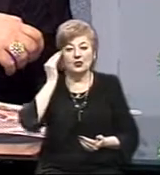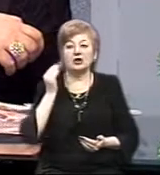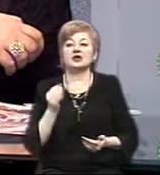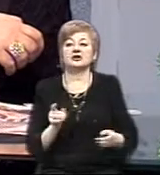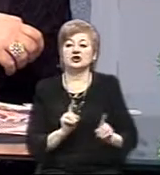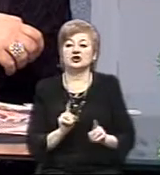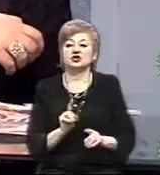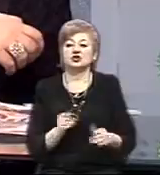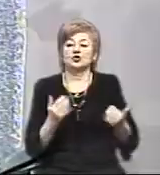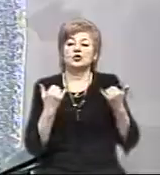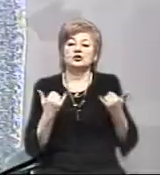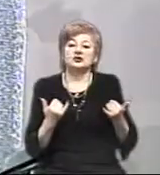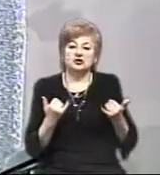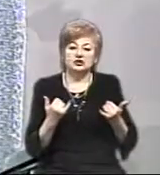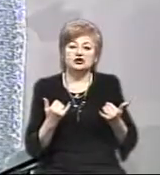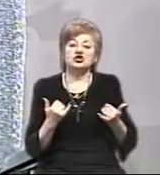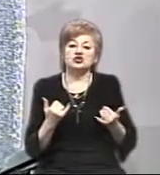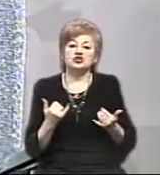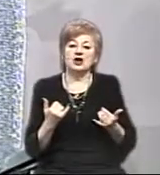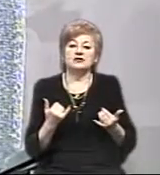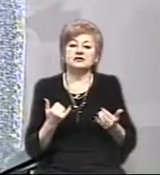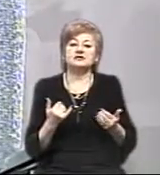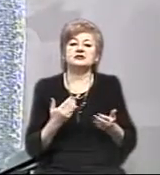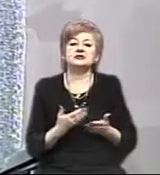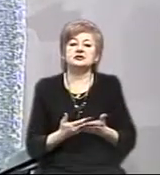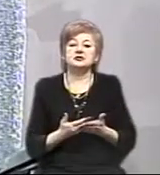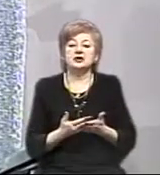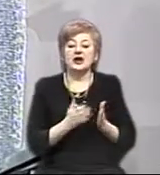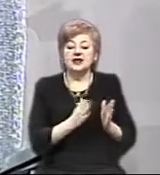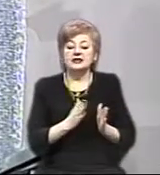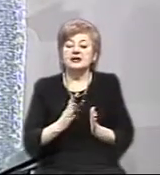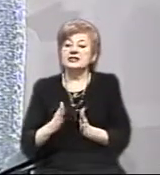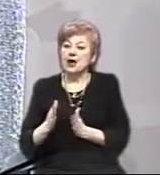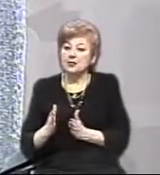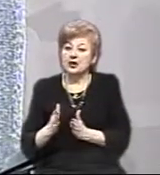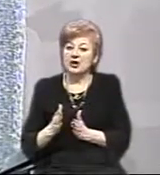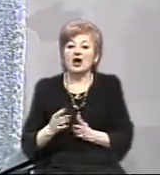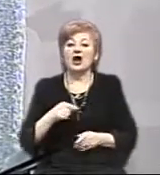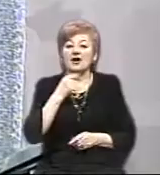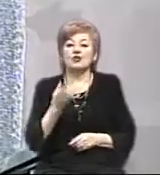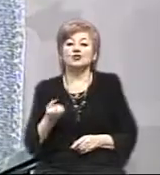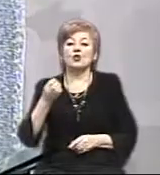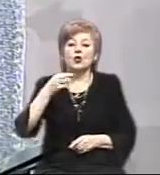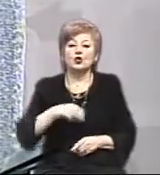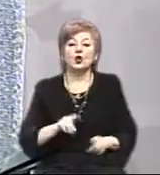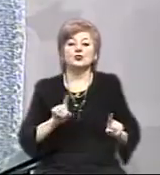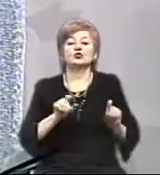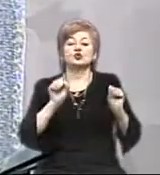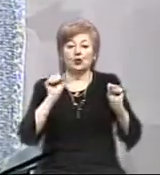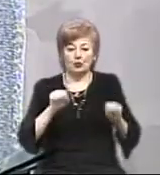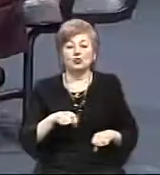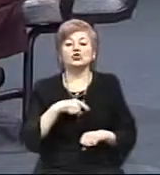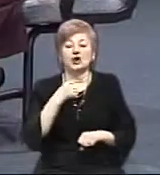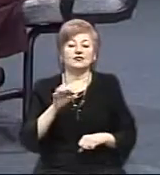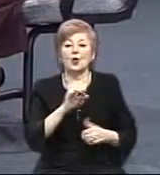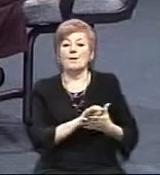що зараз оці зміни, які ключові тенденції, оця динаміка соціальна, якраз говорить про те, що можна говорити про наближення перемоги,